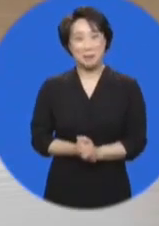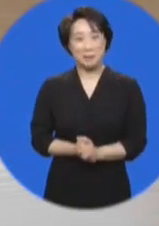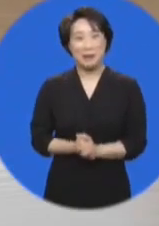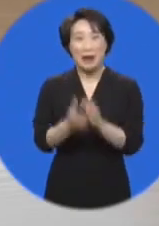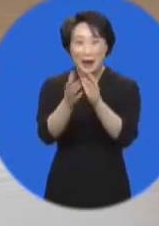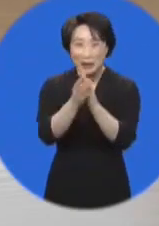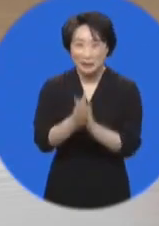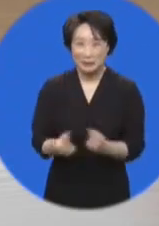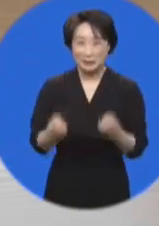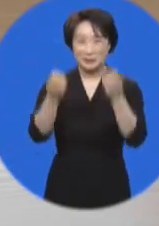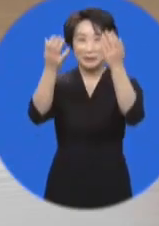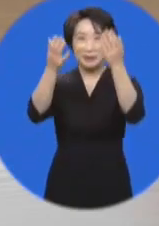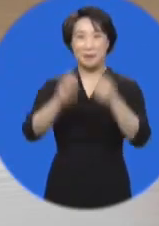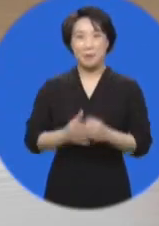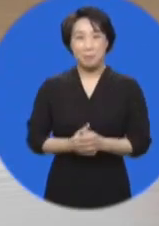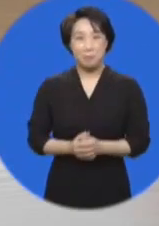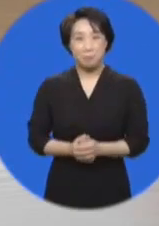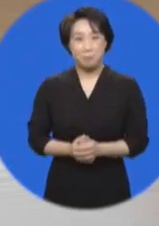할렐루야